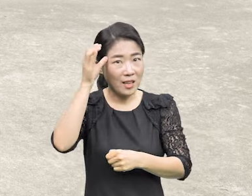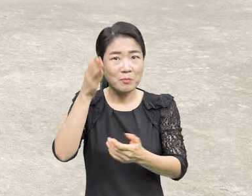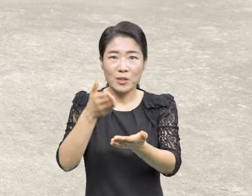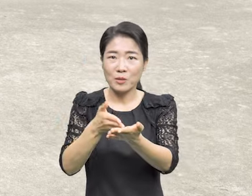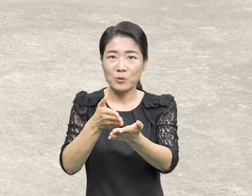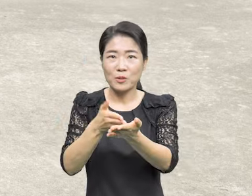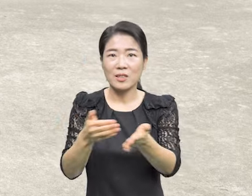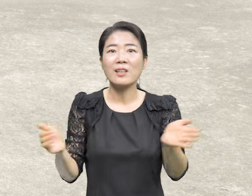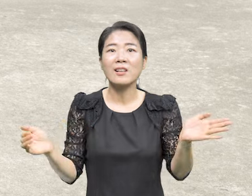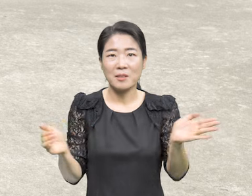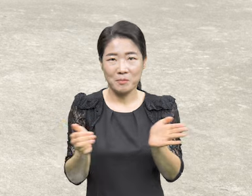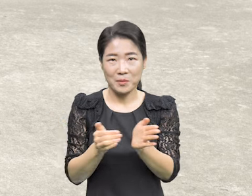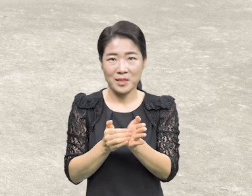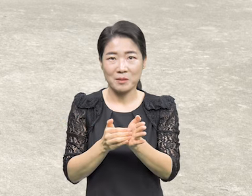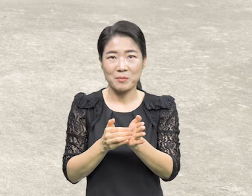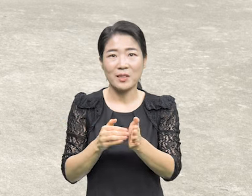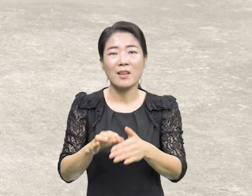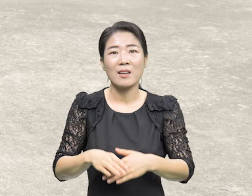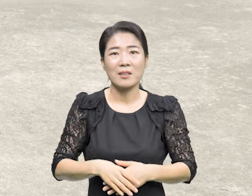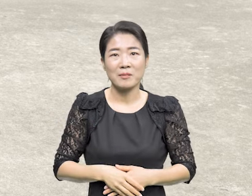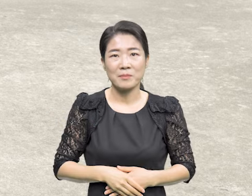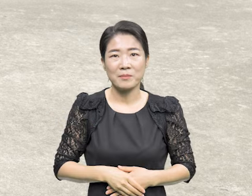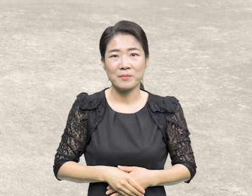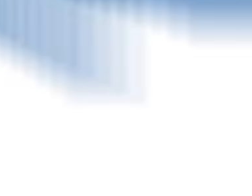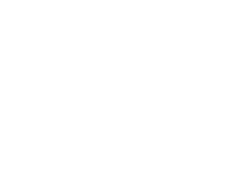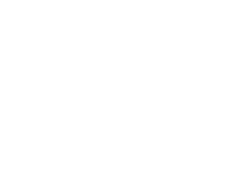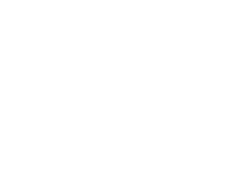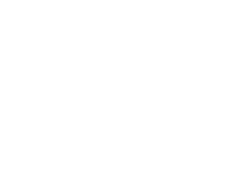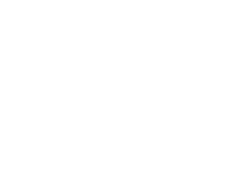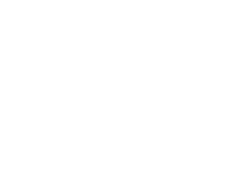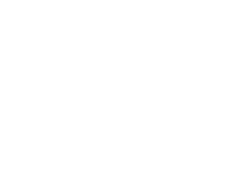내일이 빛나는 기회 도시에서 헬로광주 정합니다